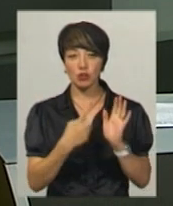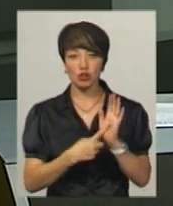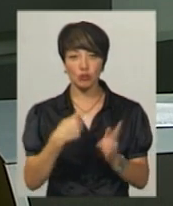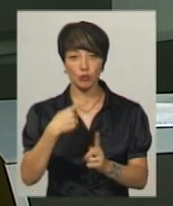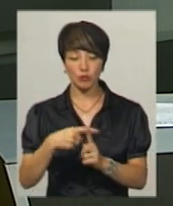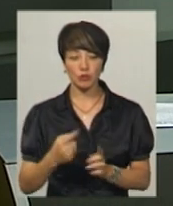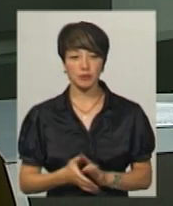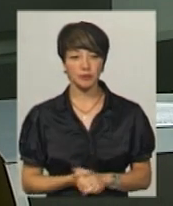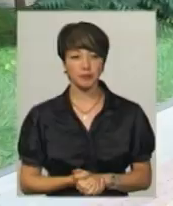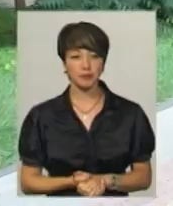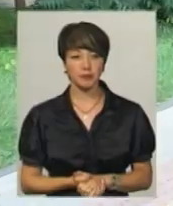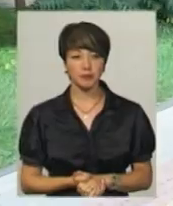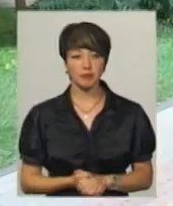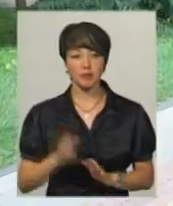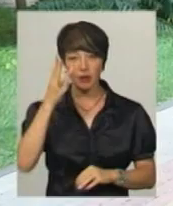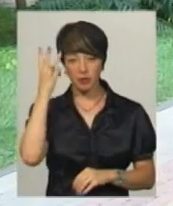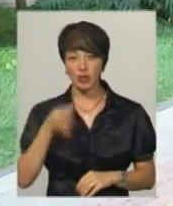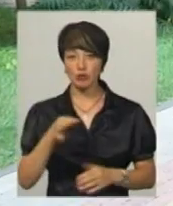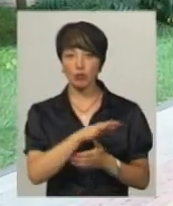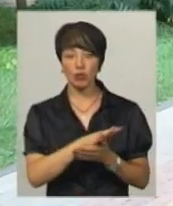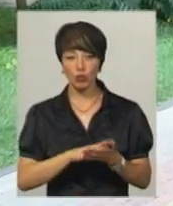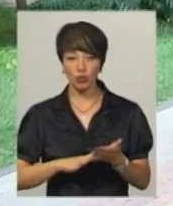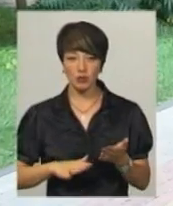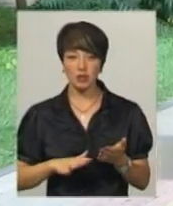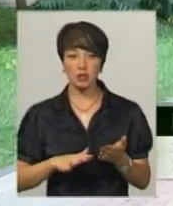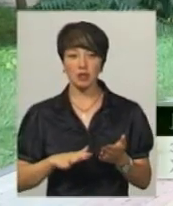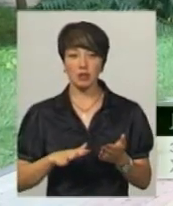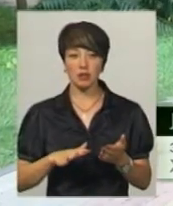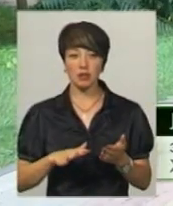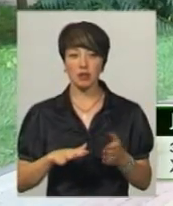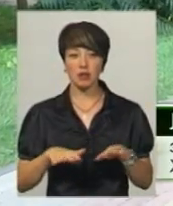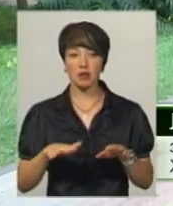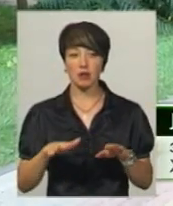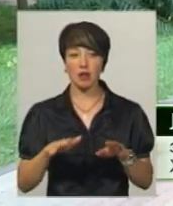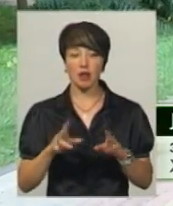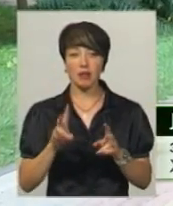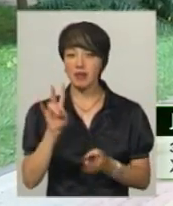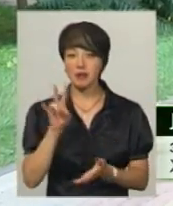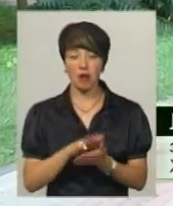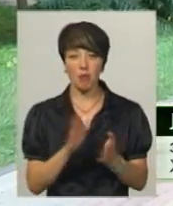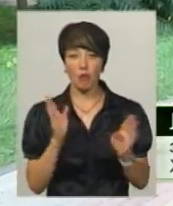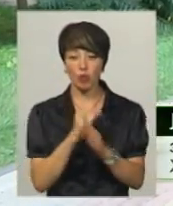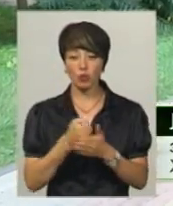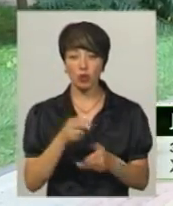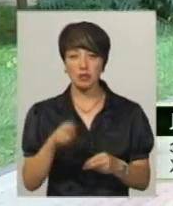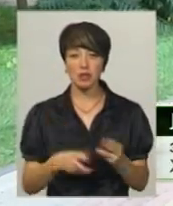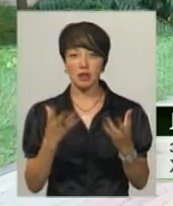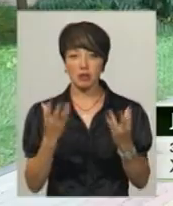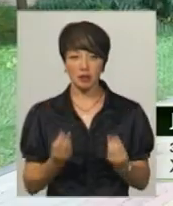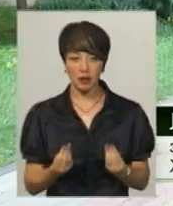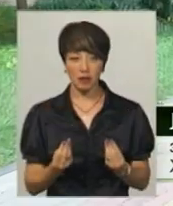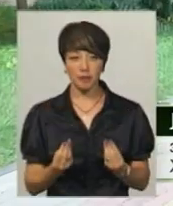градусів. Над Хмельниччиною продовжує стаціонувати низька повітряна маса. І сьогодні до кінця дня